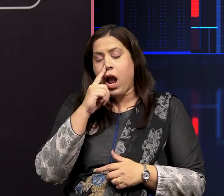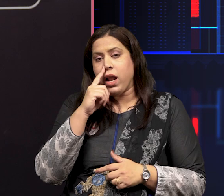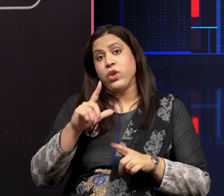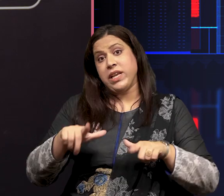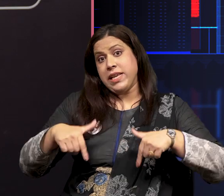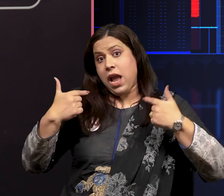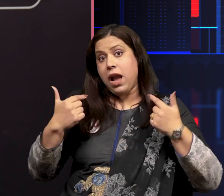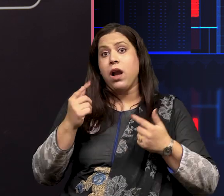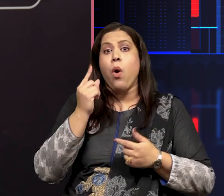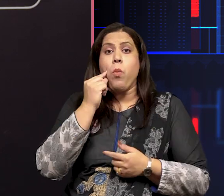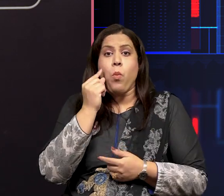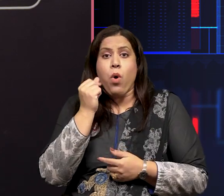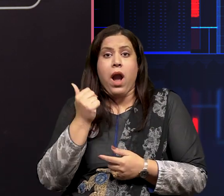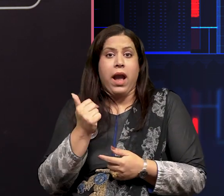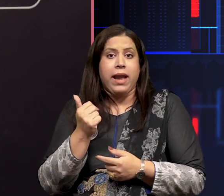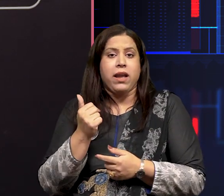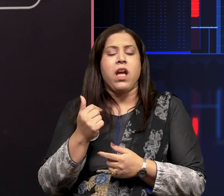ऑर्डर्स,